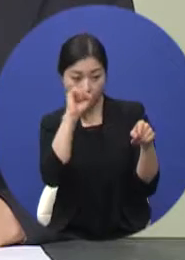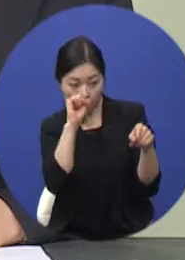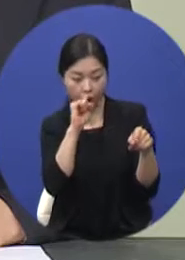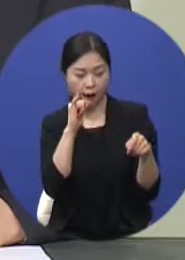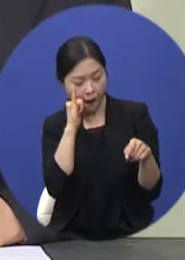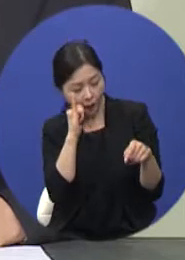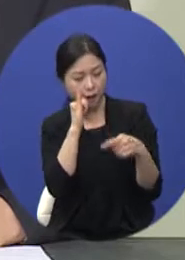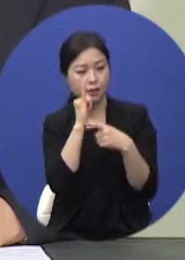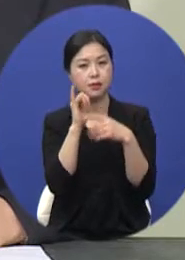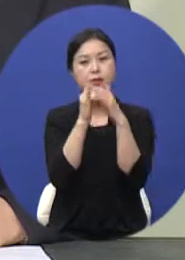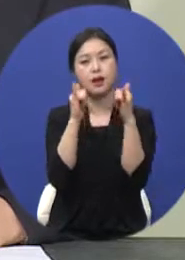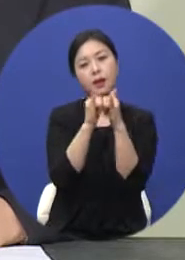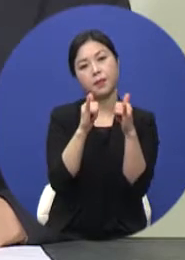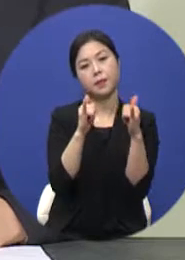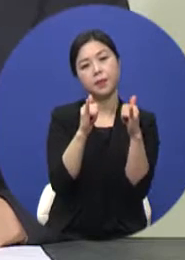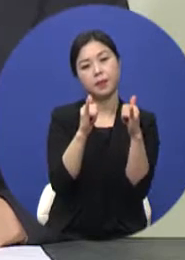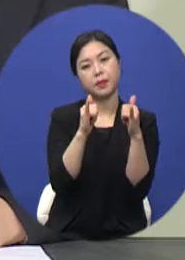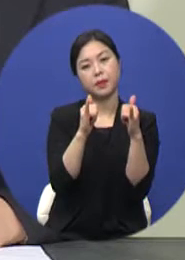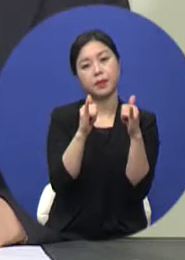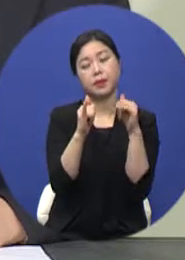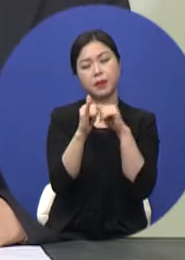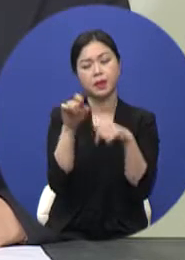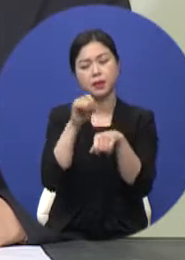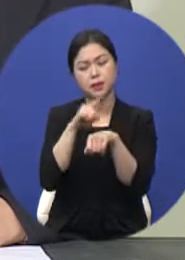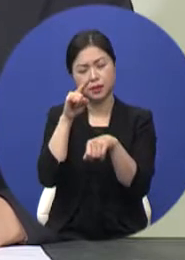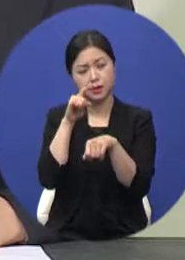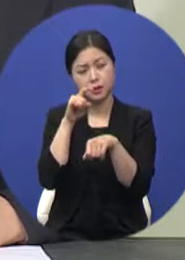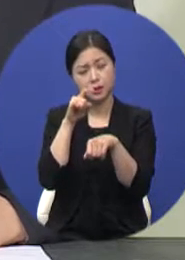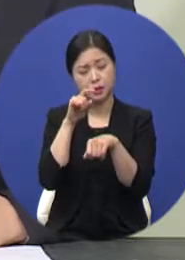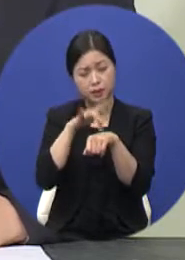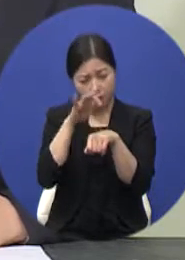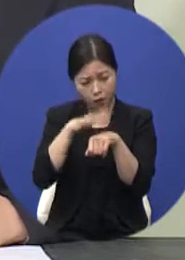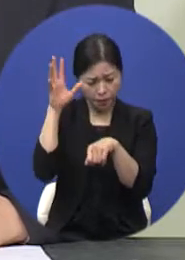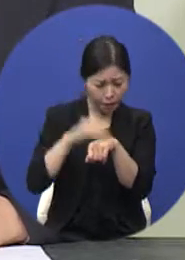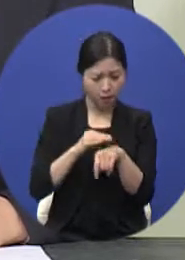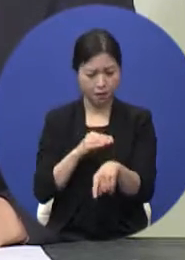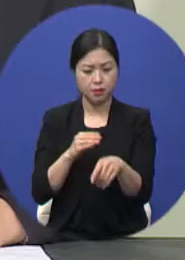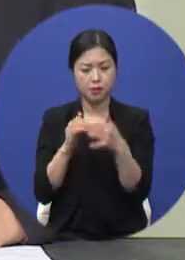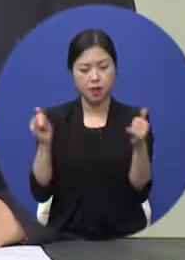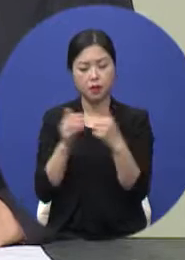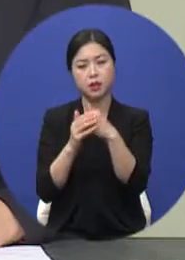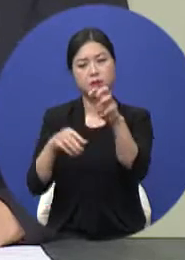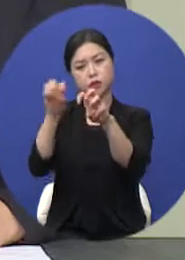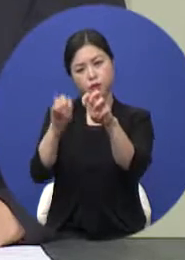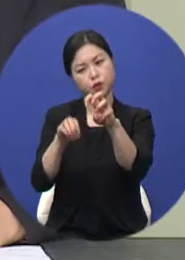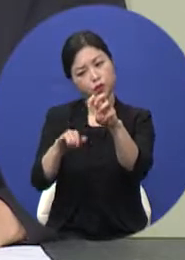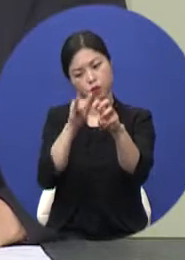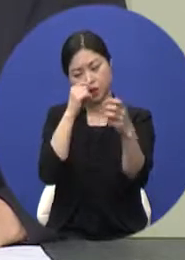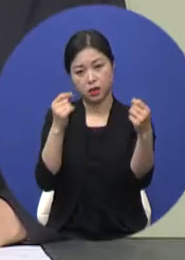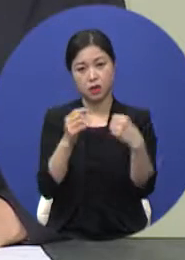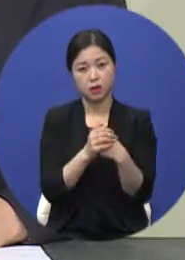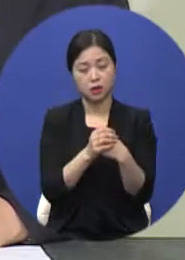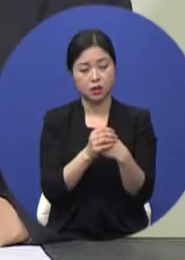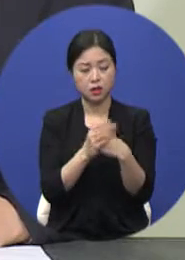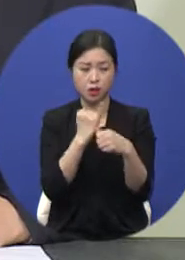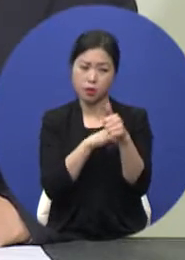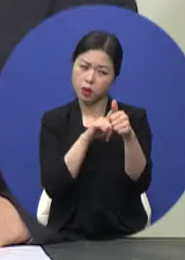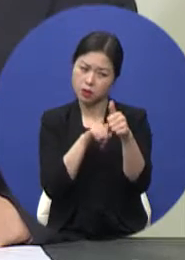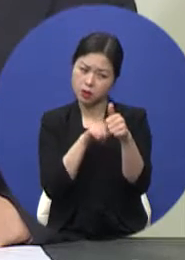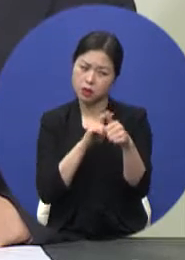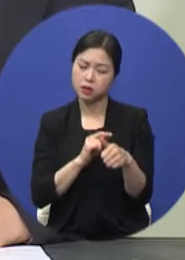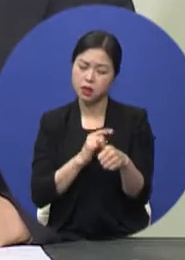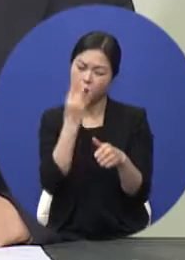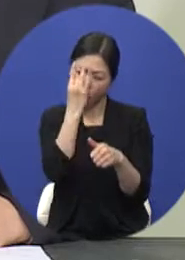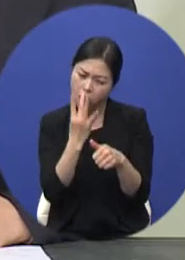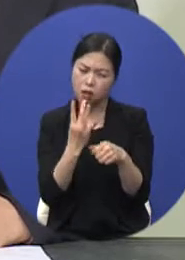성적으로 되게 좋아하는 사람들이 선천적으로 타고난 사람들이 한 30%가 된대요. 그러니까 아마 제가 봤을 때는 신랑이 아마 그런 쪽에 들어가지